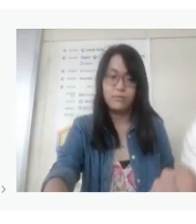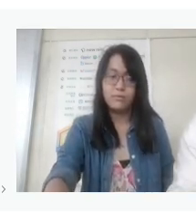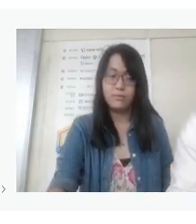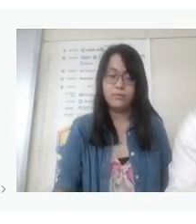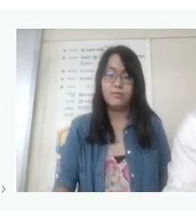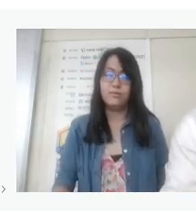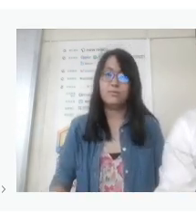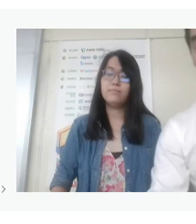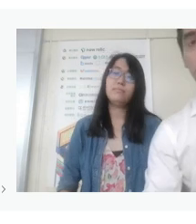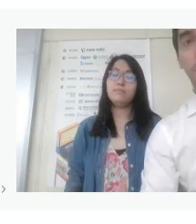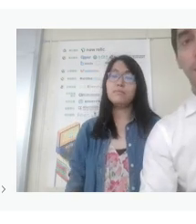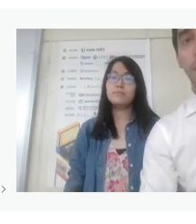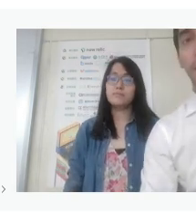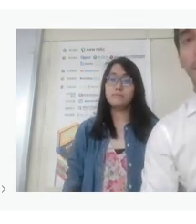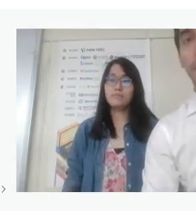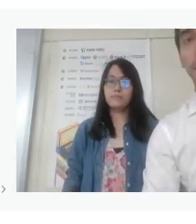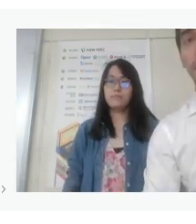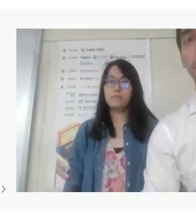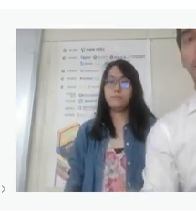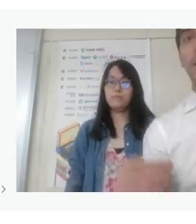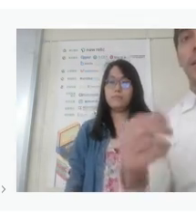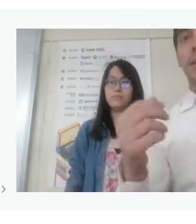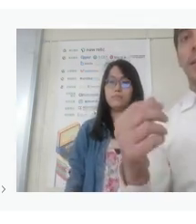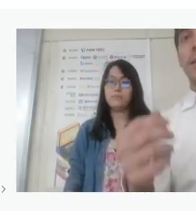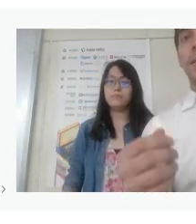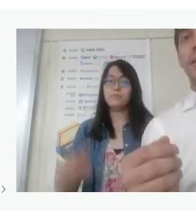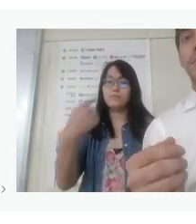我、oh, OK 我、oh.